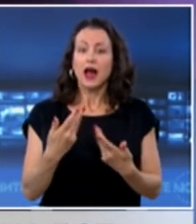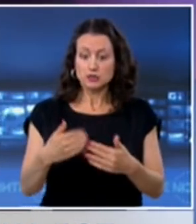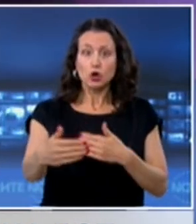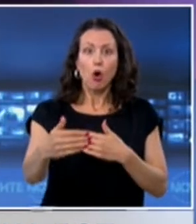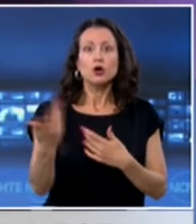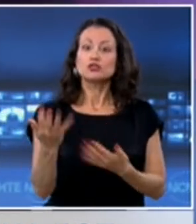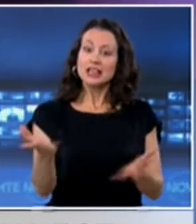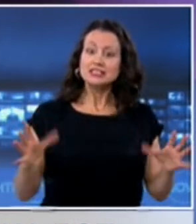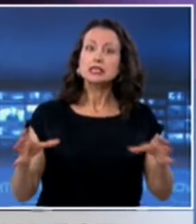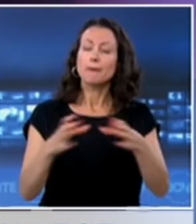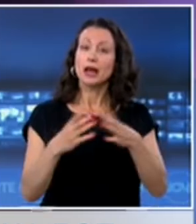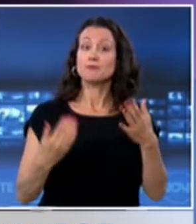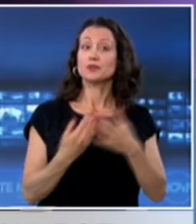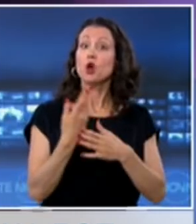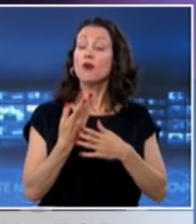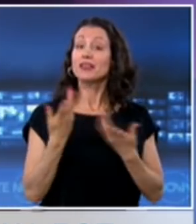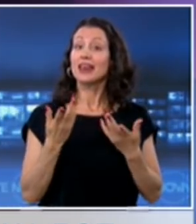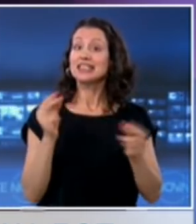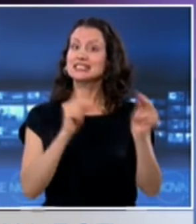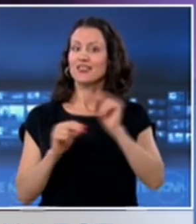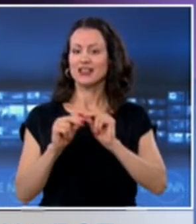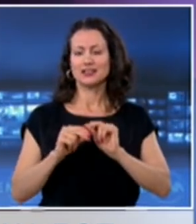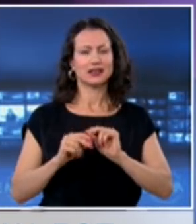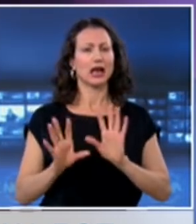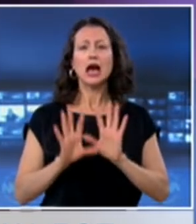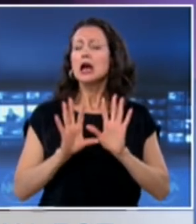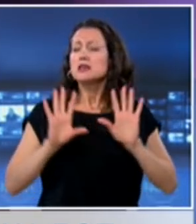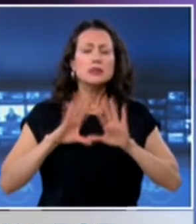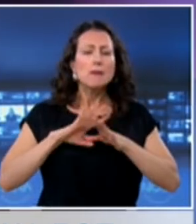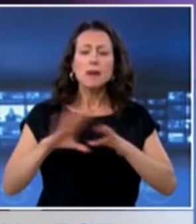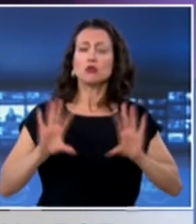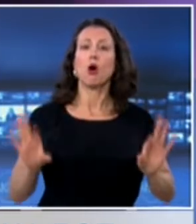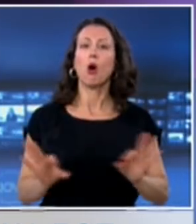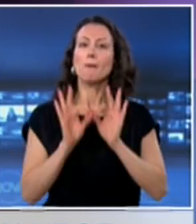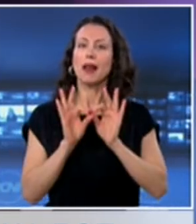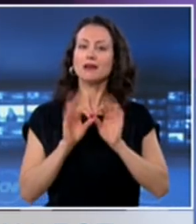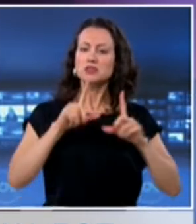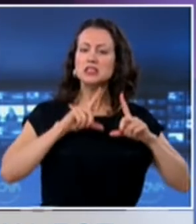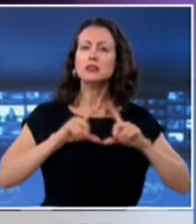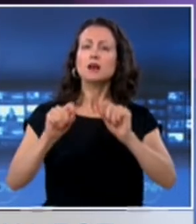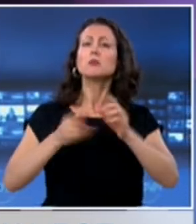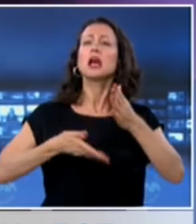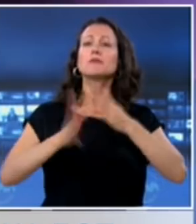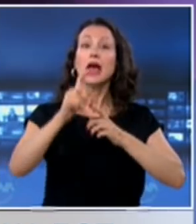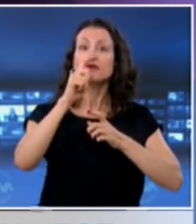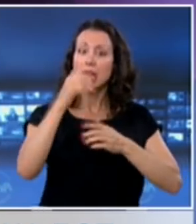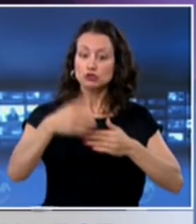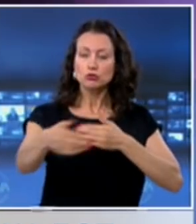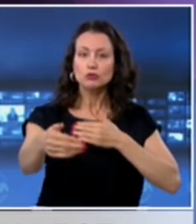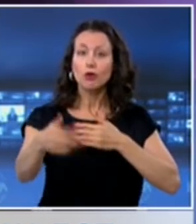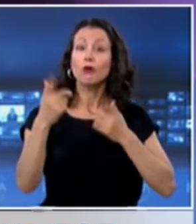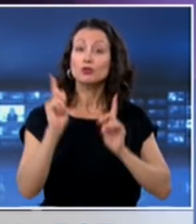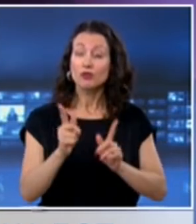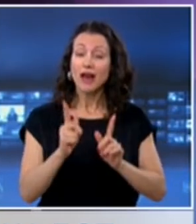бюро. И така напълно комплектовани да тръгваме към най-важното, което ни предстои. Курс